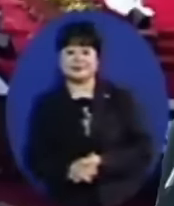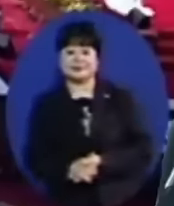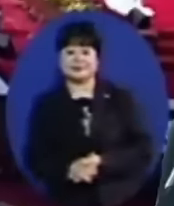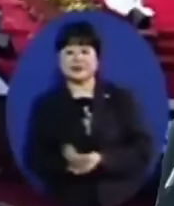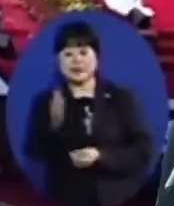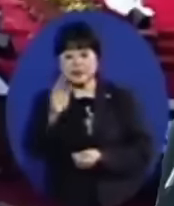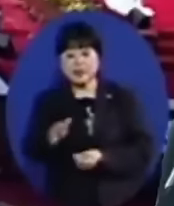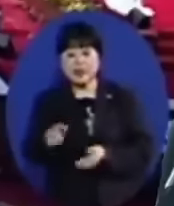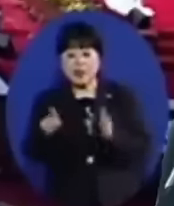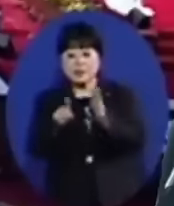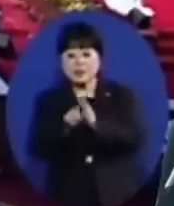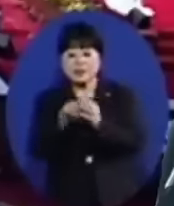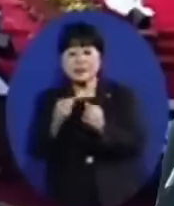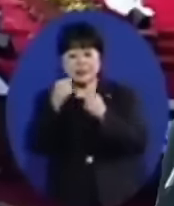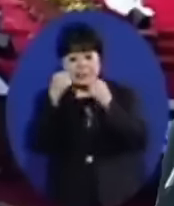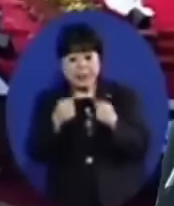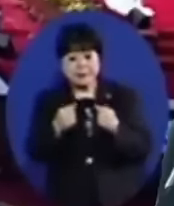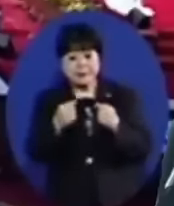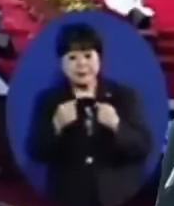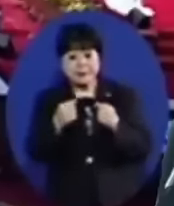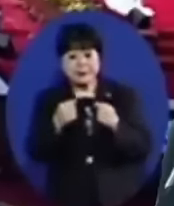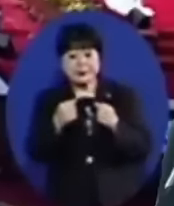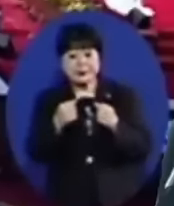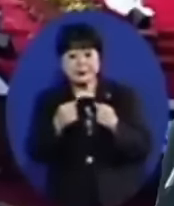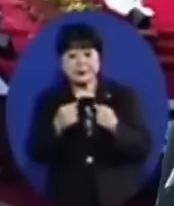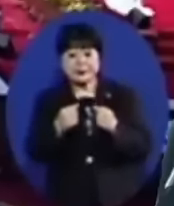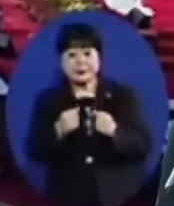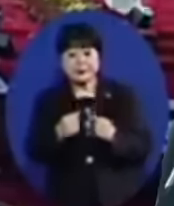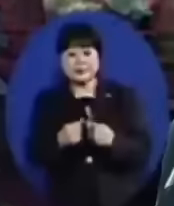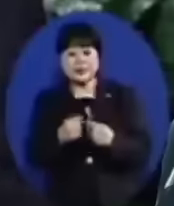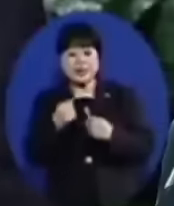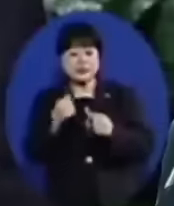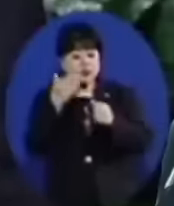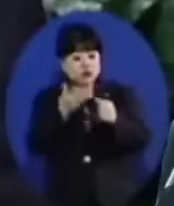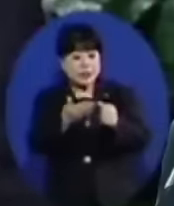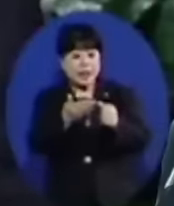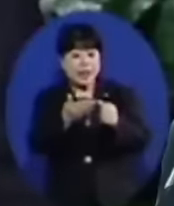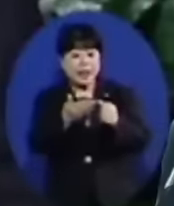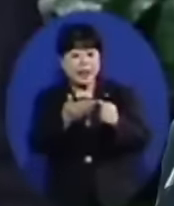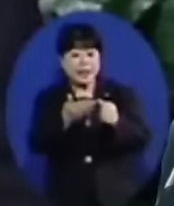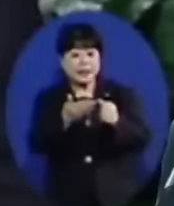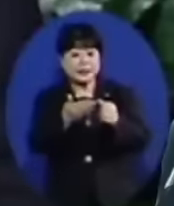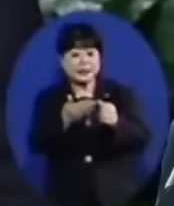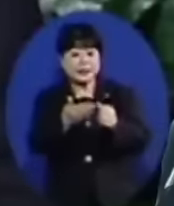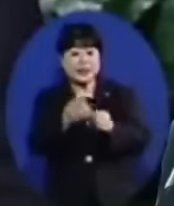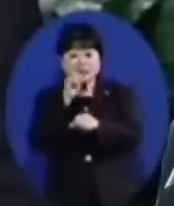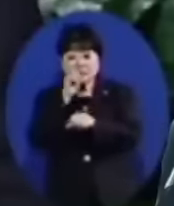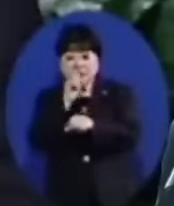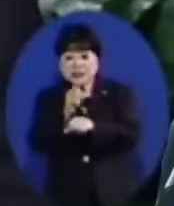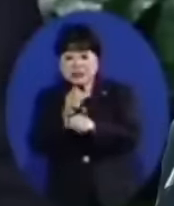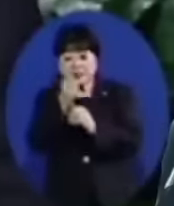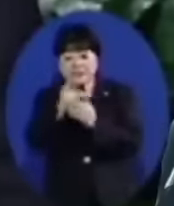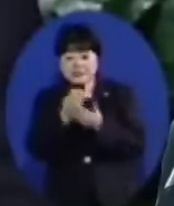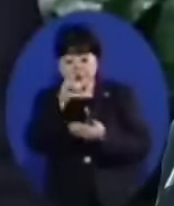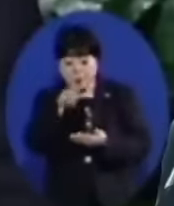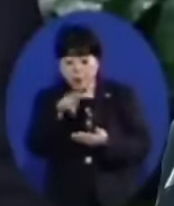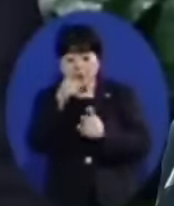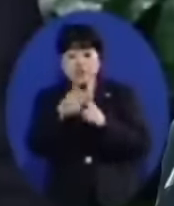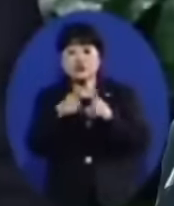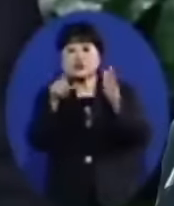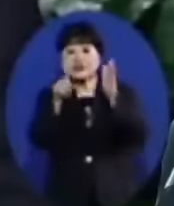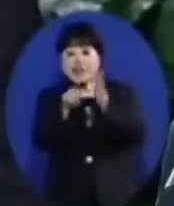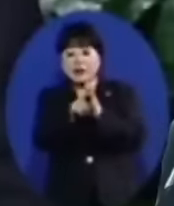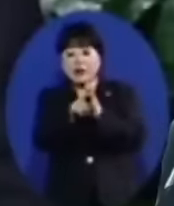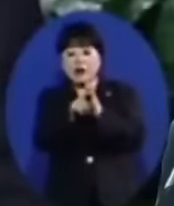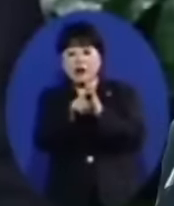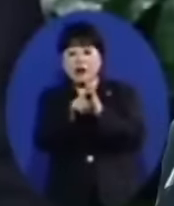그런데 우리 믿는 자의 삶은 어디에다가 힘을 주어야 되는 것입니까? 성경에는 보면 예수를 믿는다는 것은